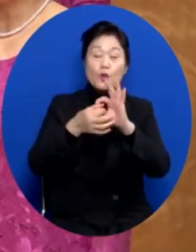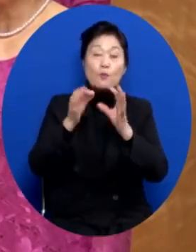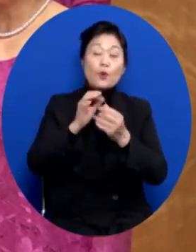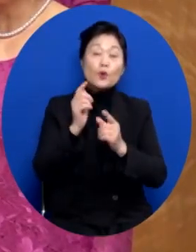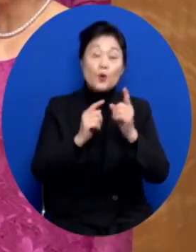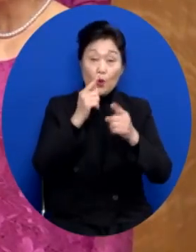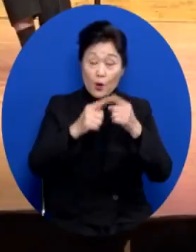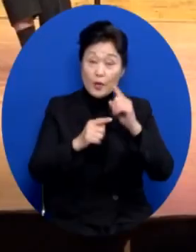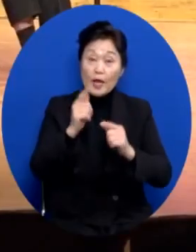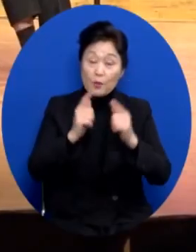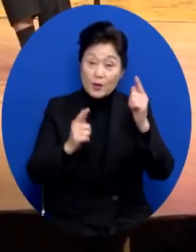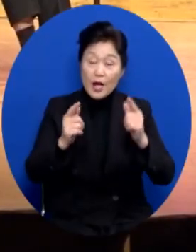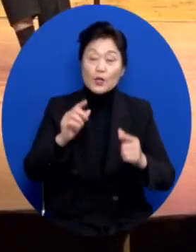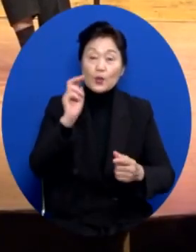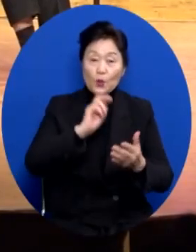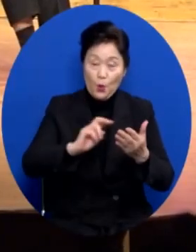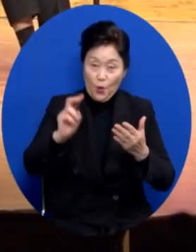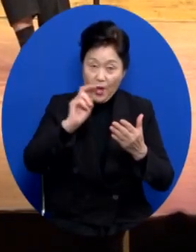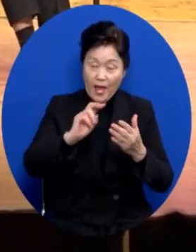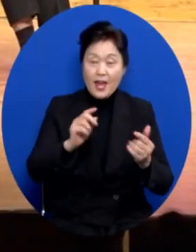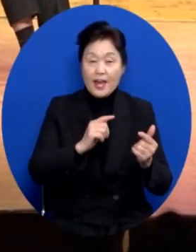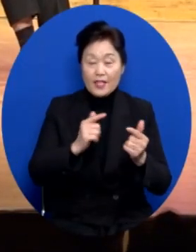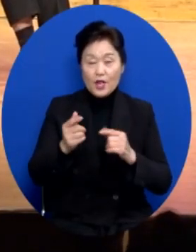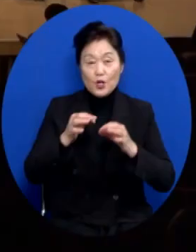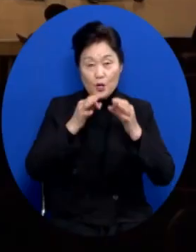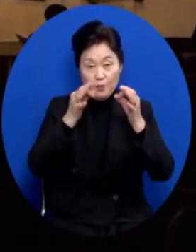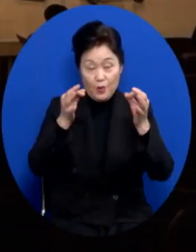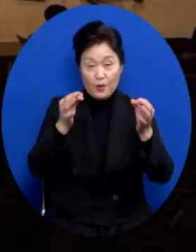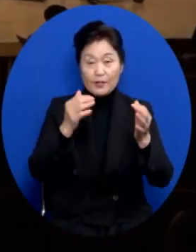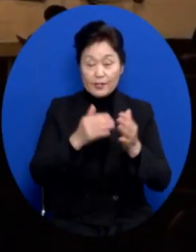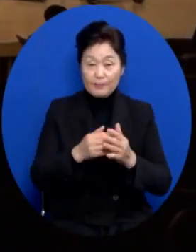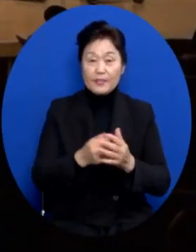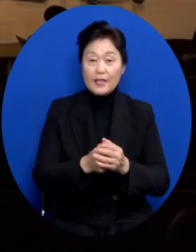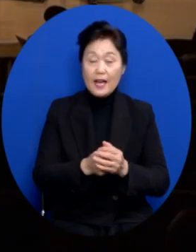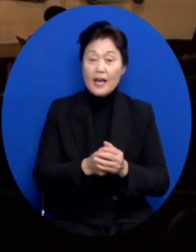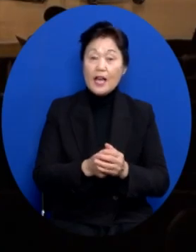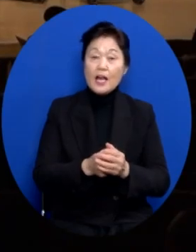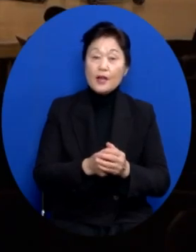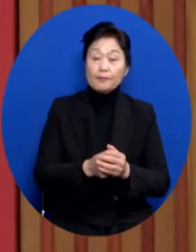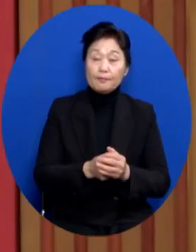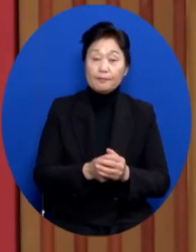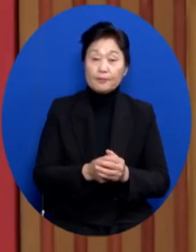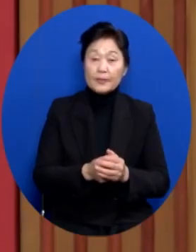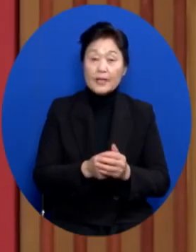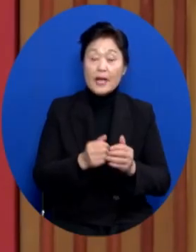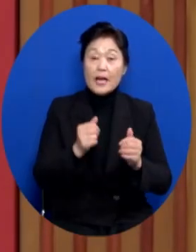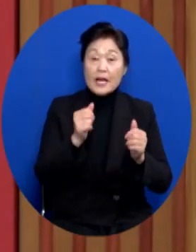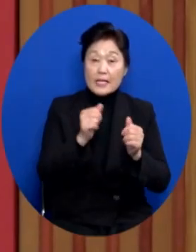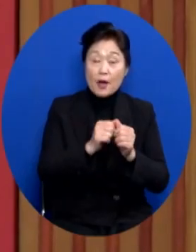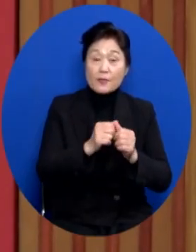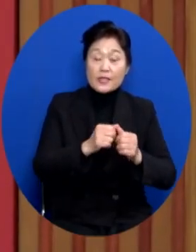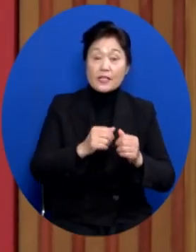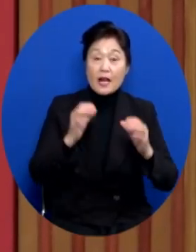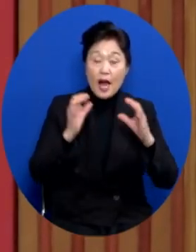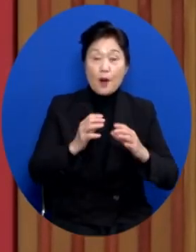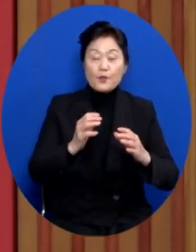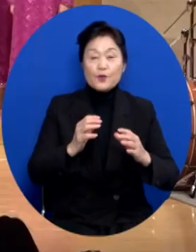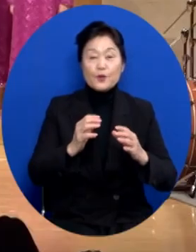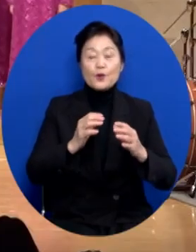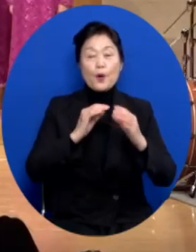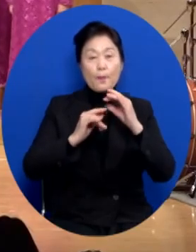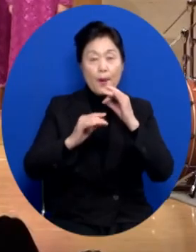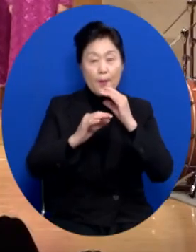시작으로 다채로운 찬양과 민요를 선보였으며 트램펫과 남성 앙상블 등의 합주곡으로 찬양에 감동을